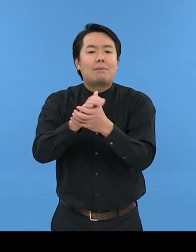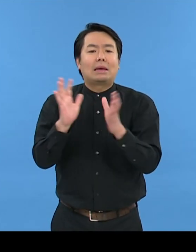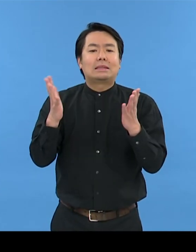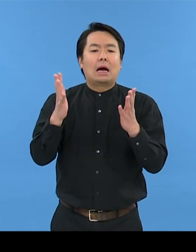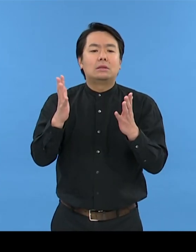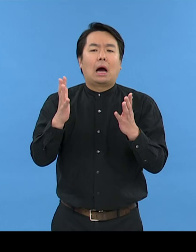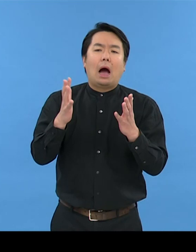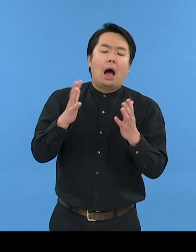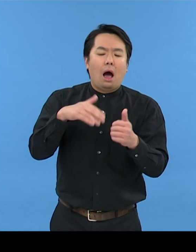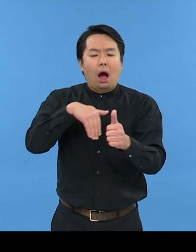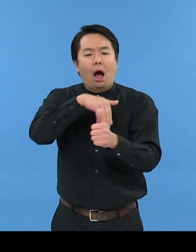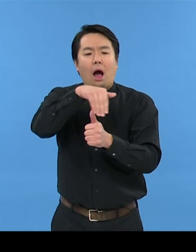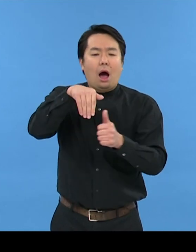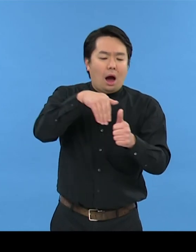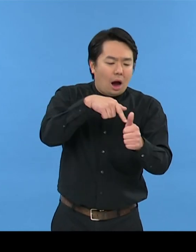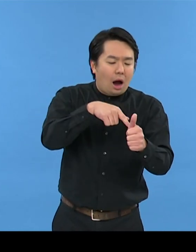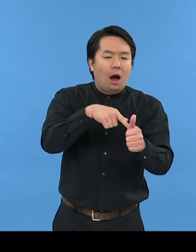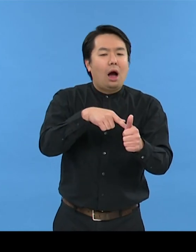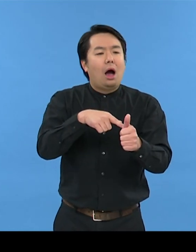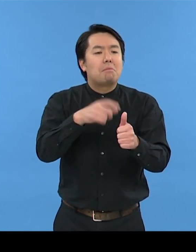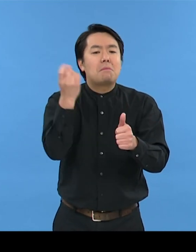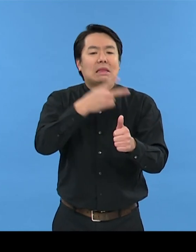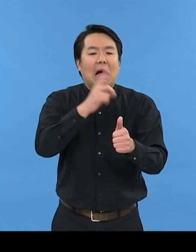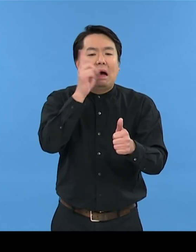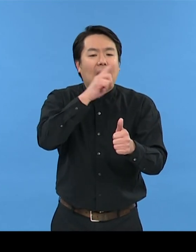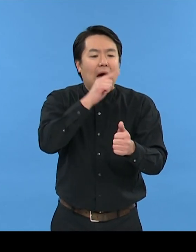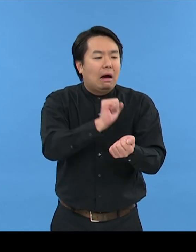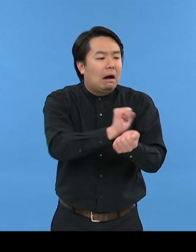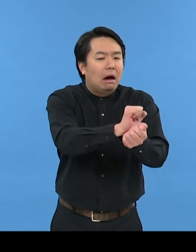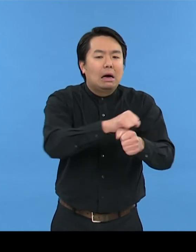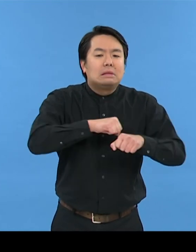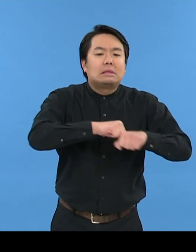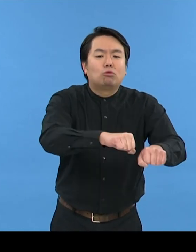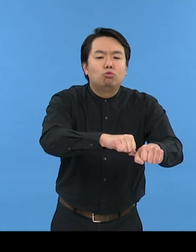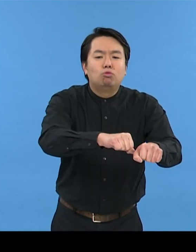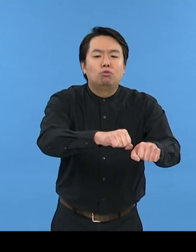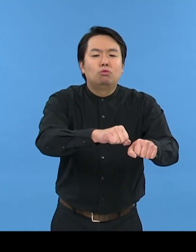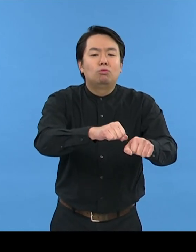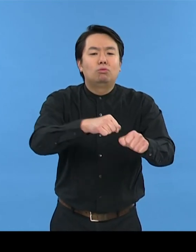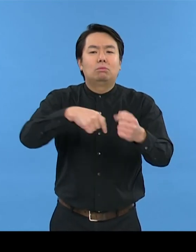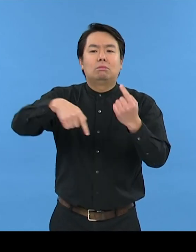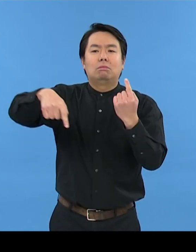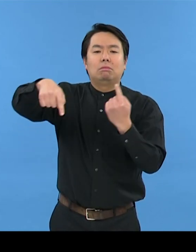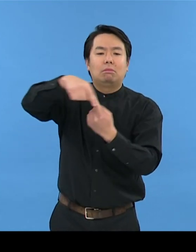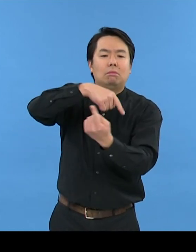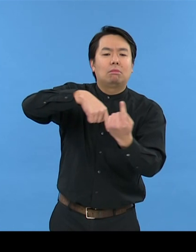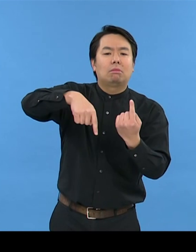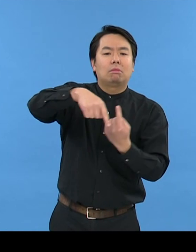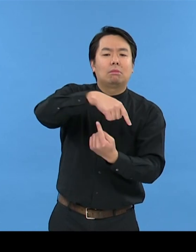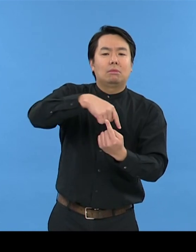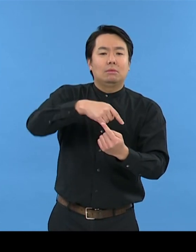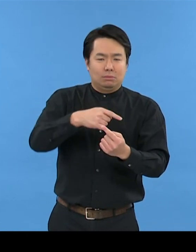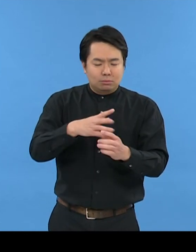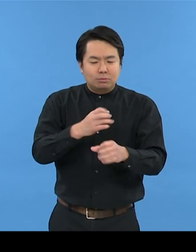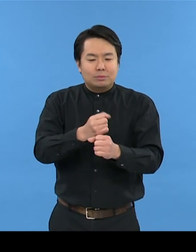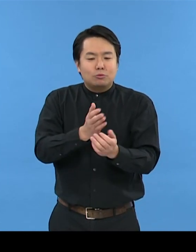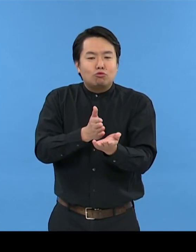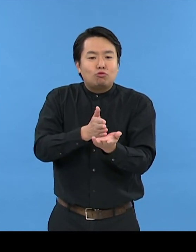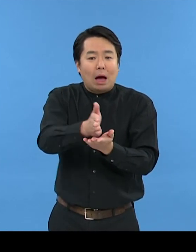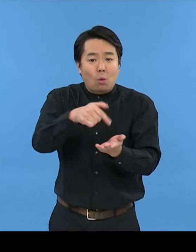ても頼れる仲間とかがいない孤独でまた犯罪に手を染めるスタートもやはり孤独